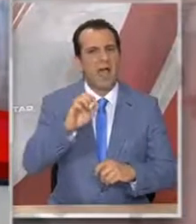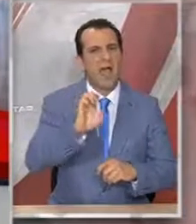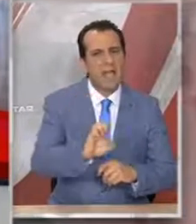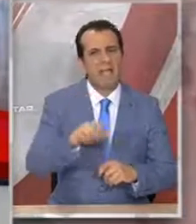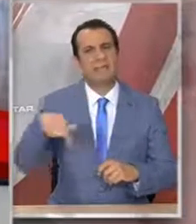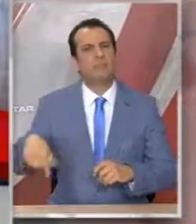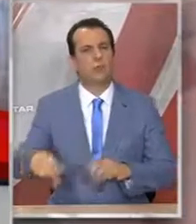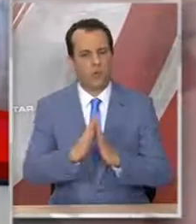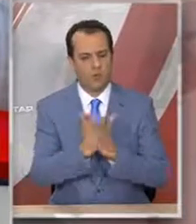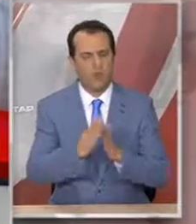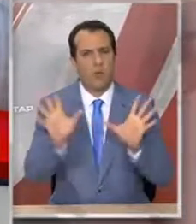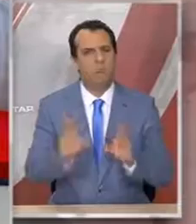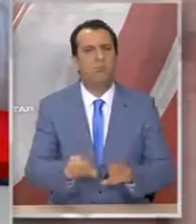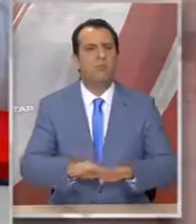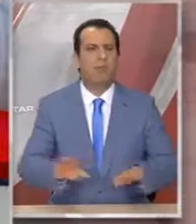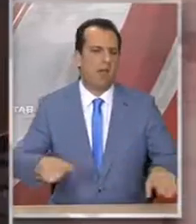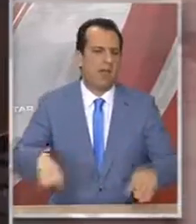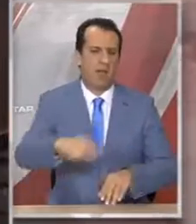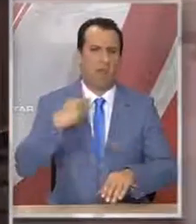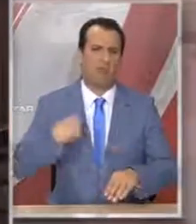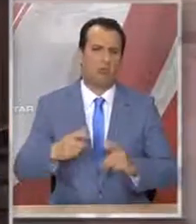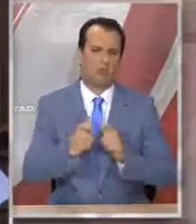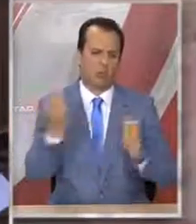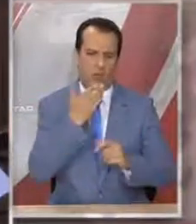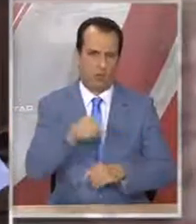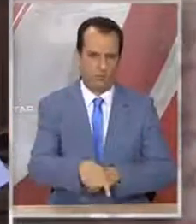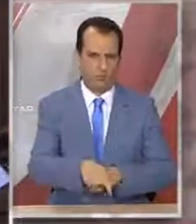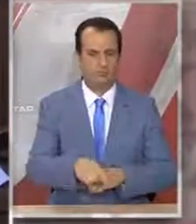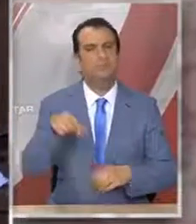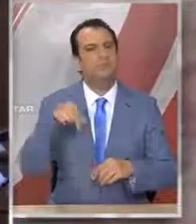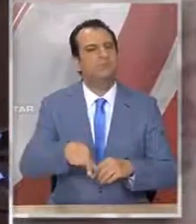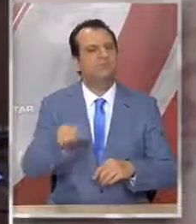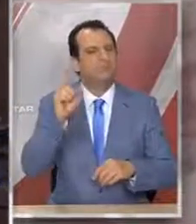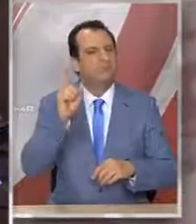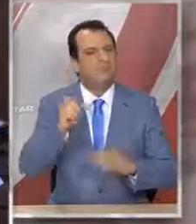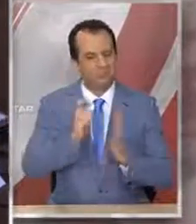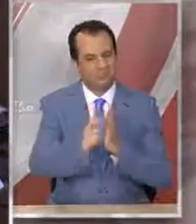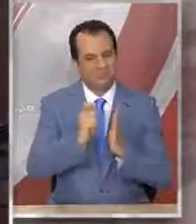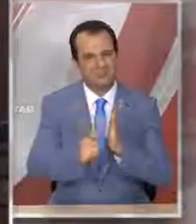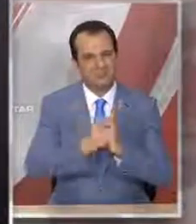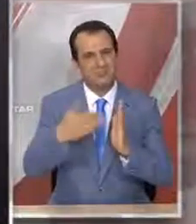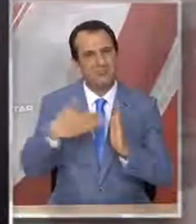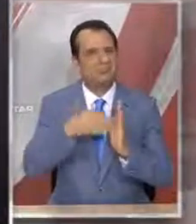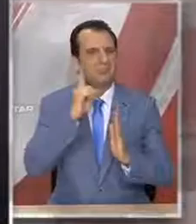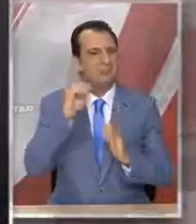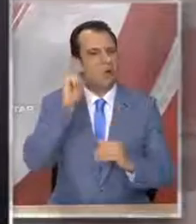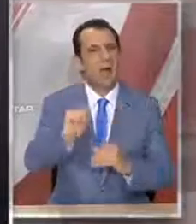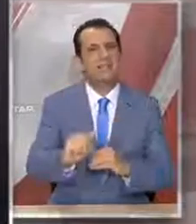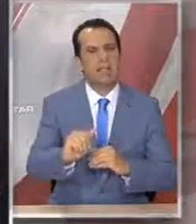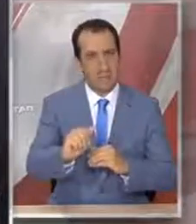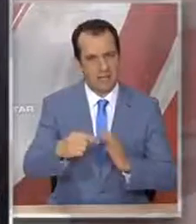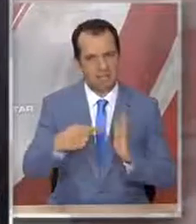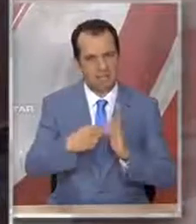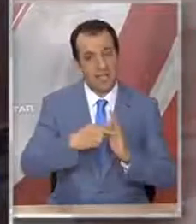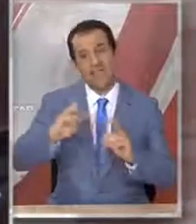Τασιοπούλου. Το βιβλίο απευθύνεται σε παιδιά δημοτικού. Η Ανδριάνα, η μικρή πρωταγωνίστρια του τρίτου κατά σειρά βιβλίου της Έλενας Τασιοπούλου, έχει